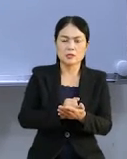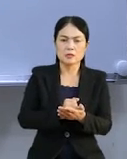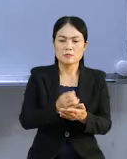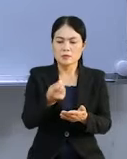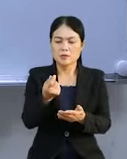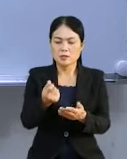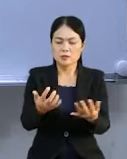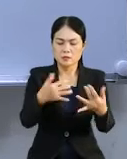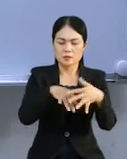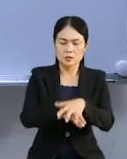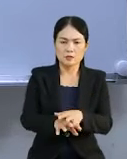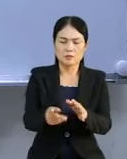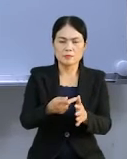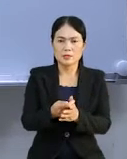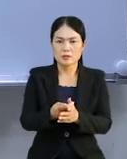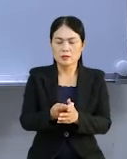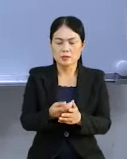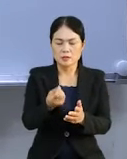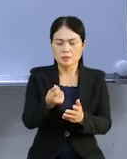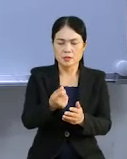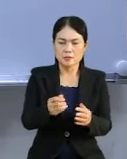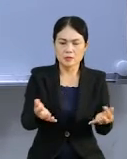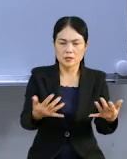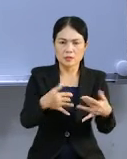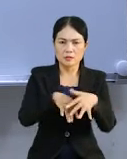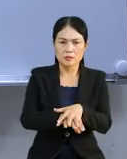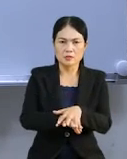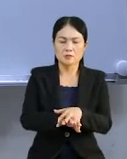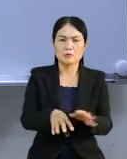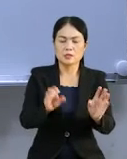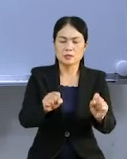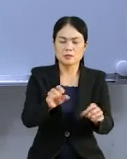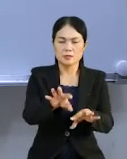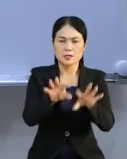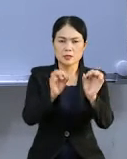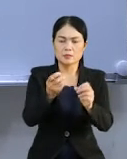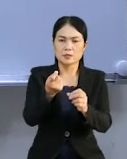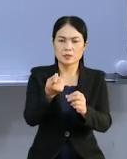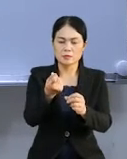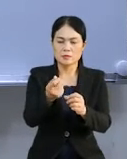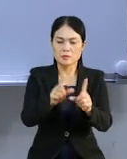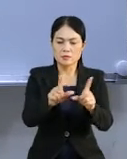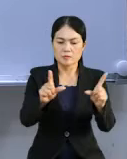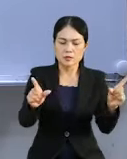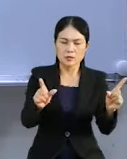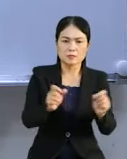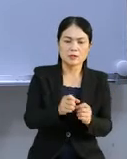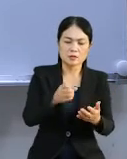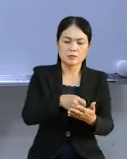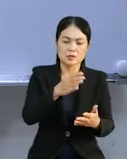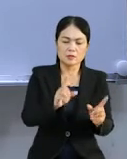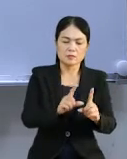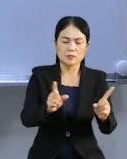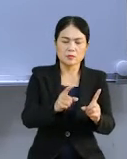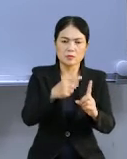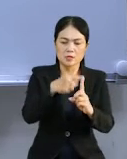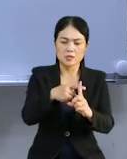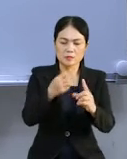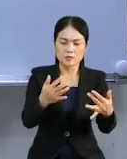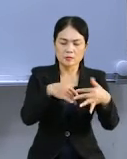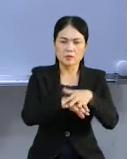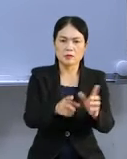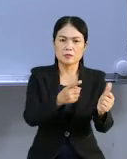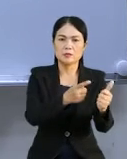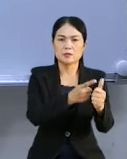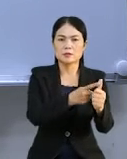lối bánh chốn nế rộp cổ đọc prạ nì bánh chốn nế. Cứ dương ai chơ rơ vô cổ đọc prạ đại thông thông miên đồng lại thông thông vô một bánh chốn nế